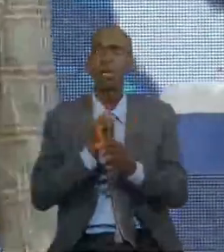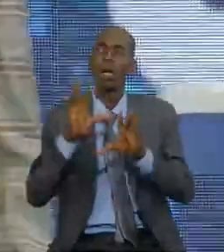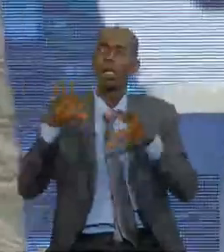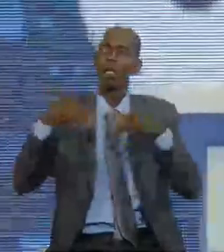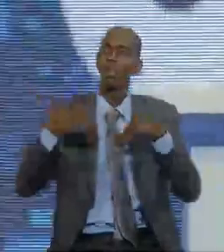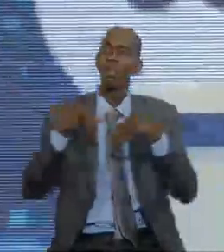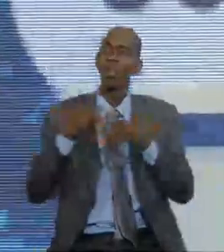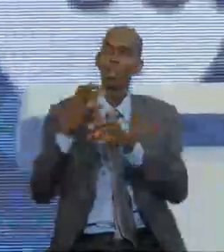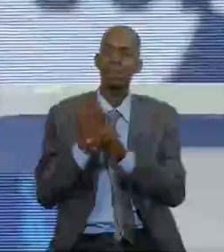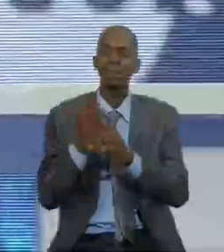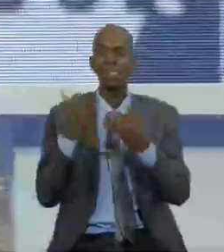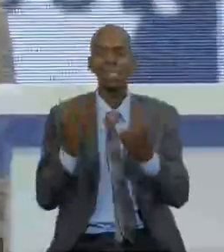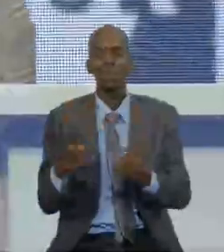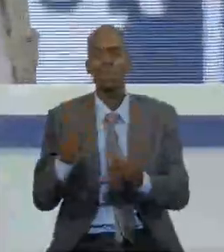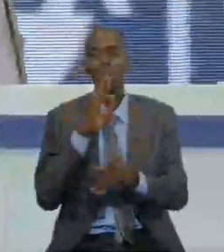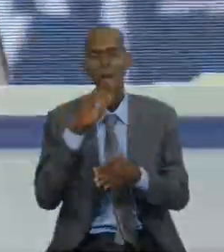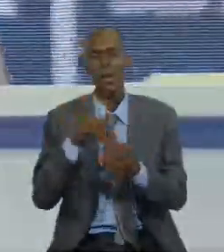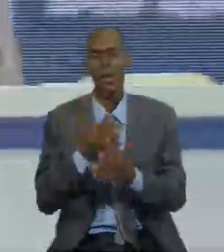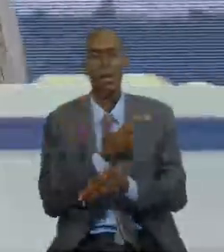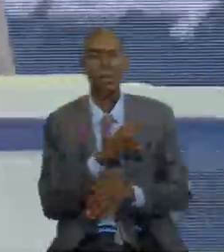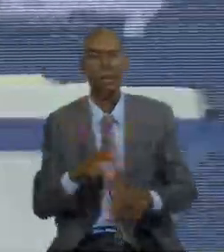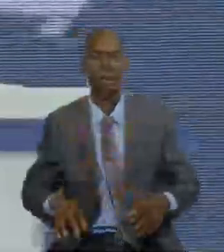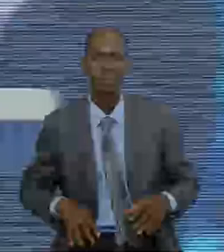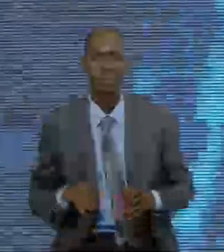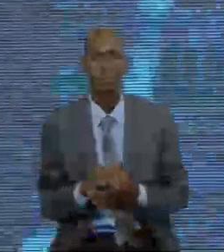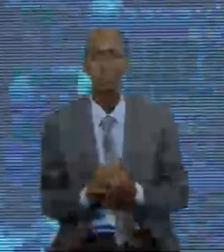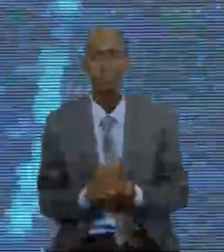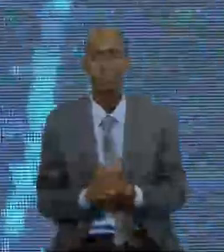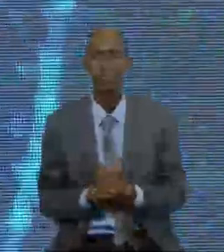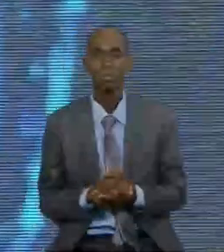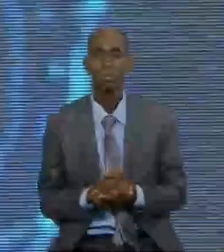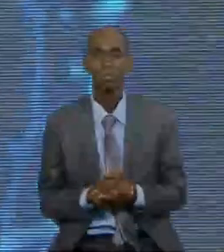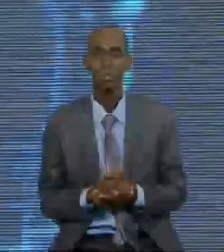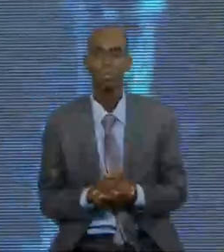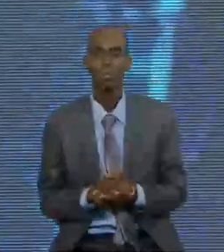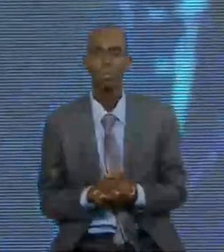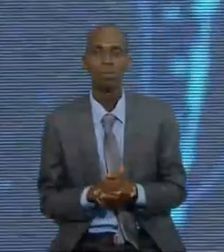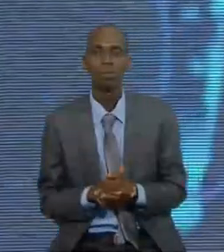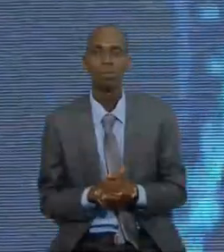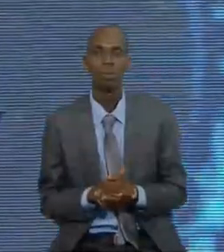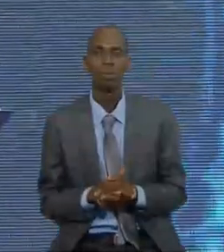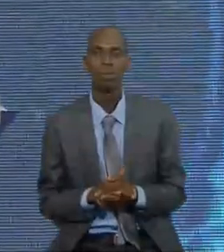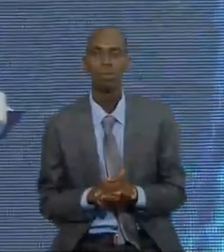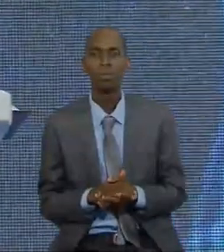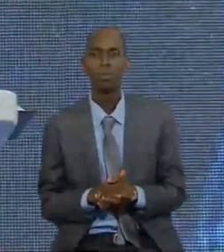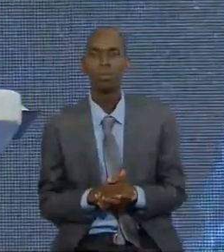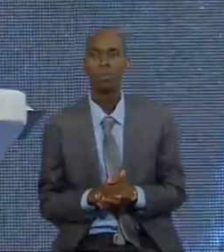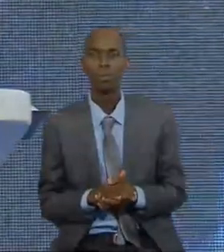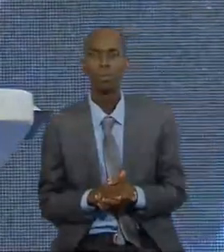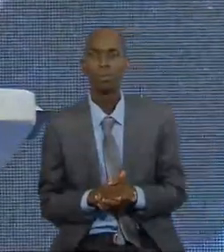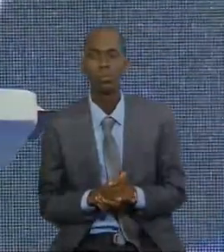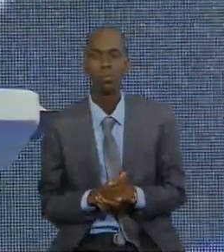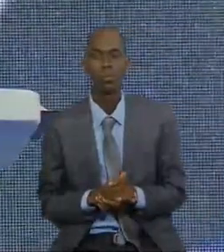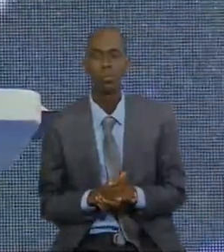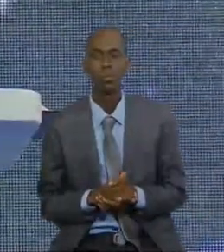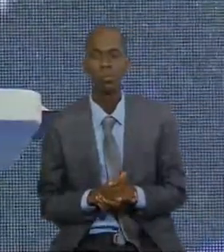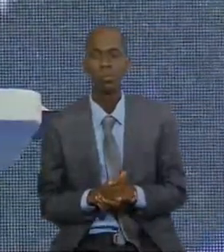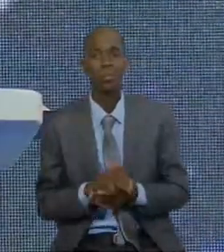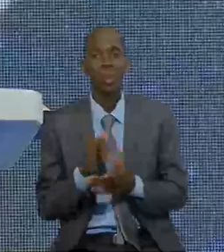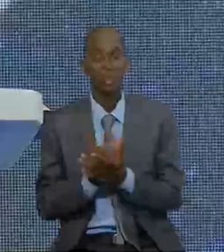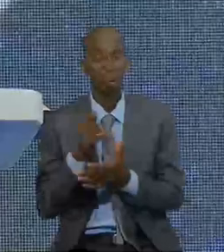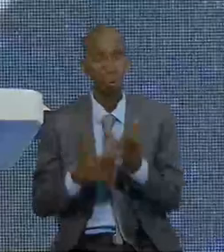dès que nous nous détrô de nos péchés des ténèbres et nous venons à Dieu pour du Seigneur je t'accepte je te reçois dans ma vie et tu